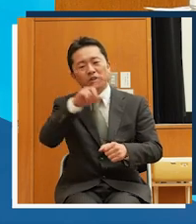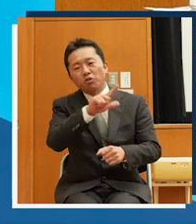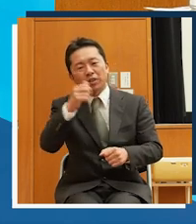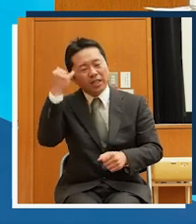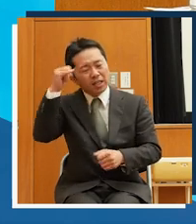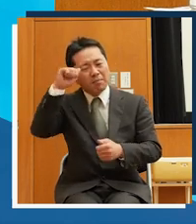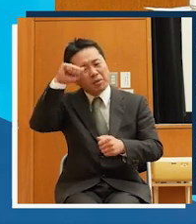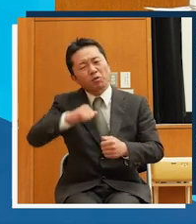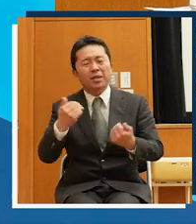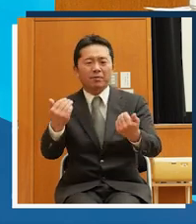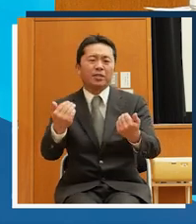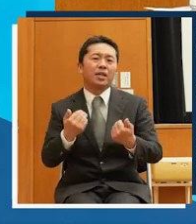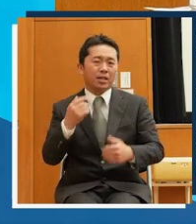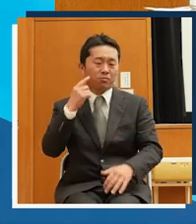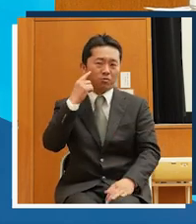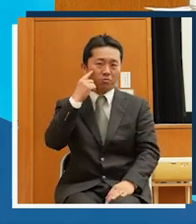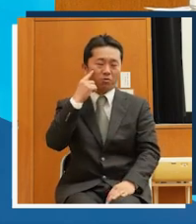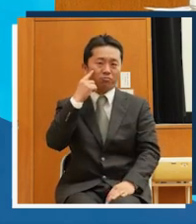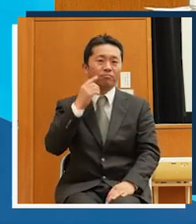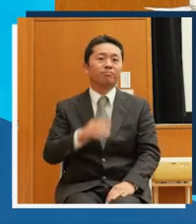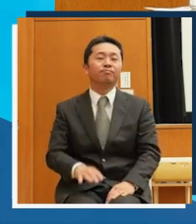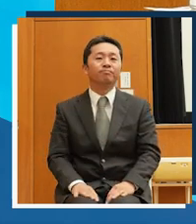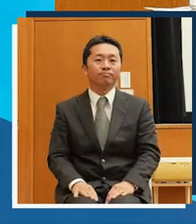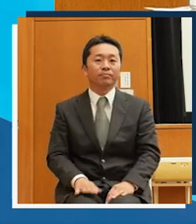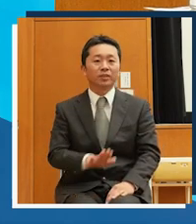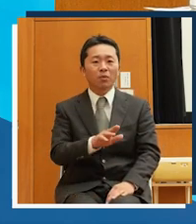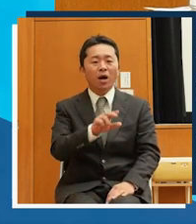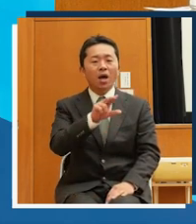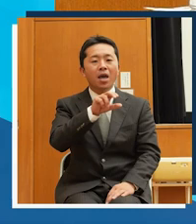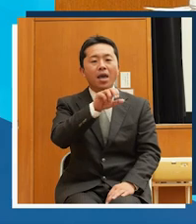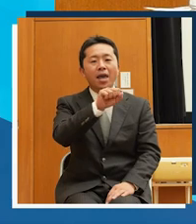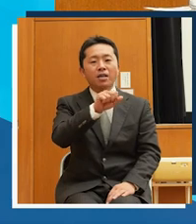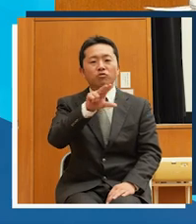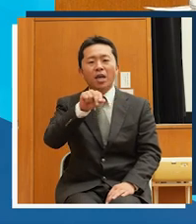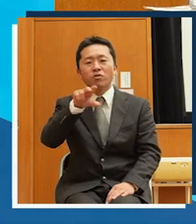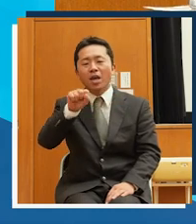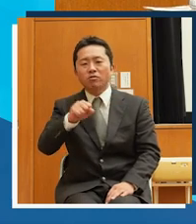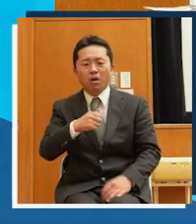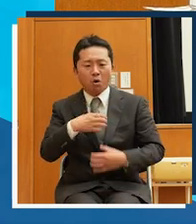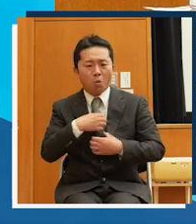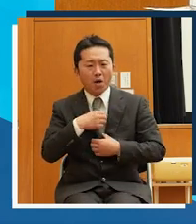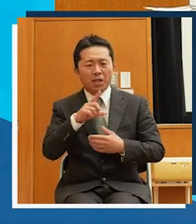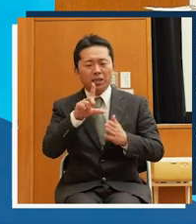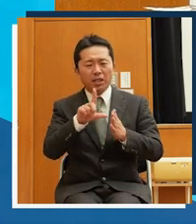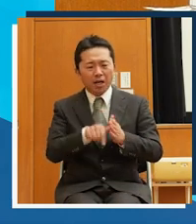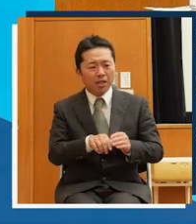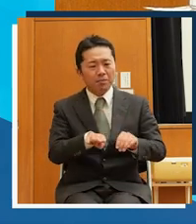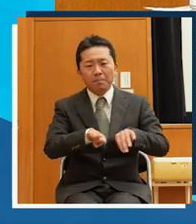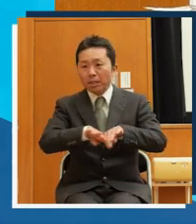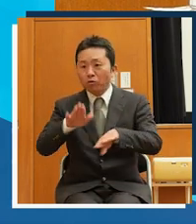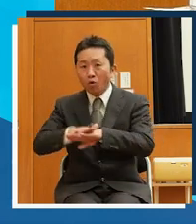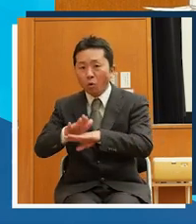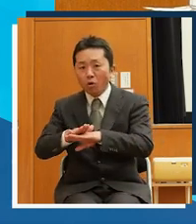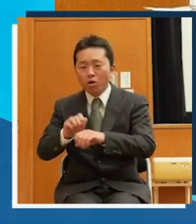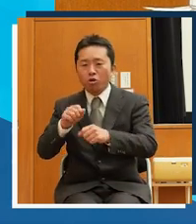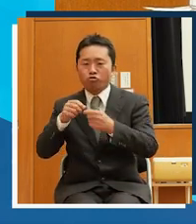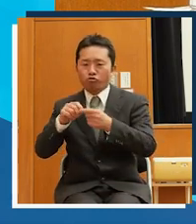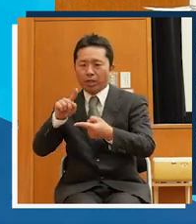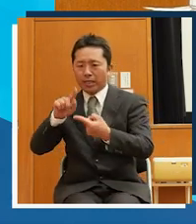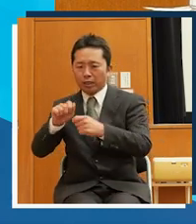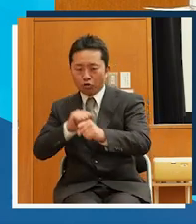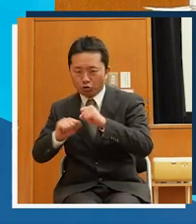風にも思っていますけれどもではSNSが怖かったら具体的に行動してみよう勉強してみよう本を読んで